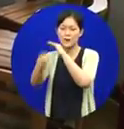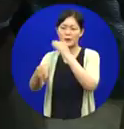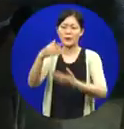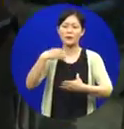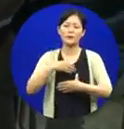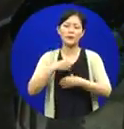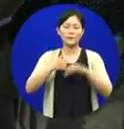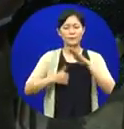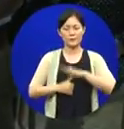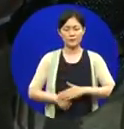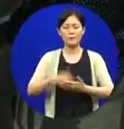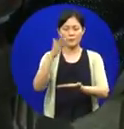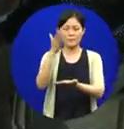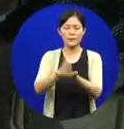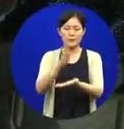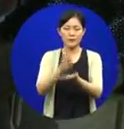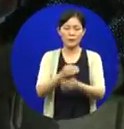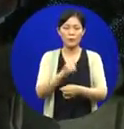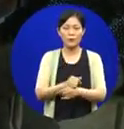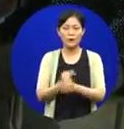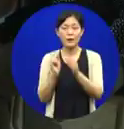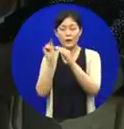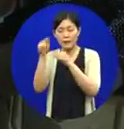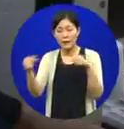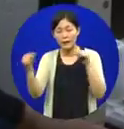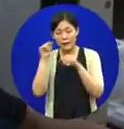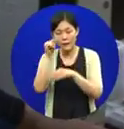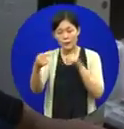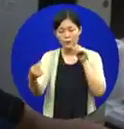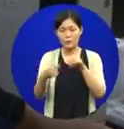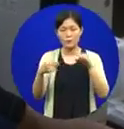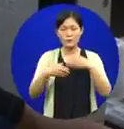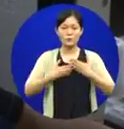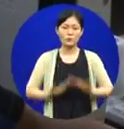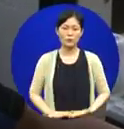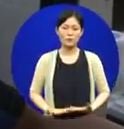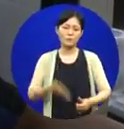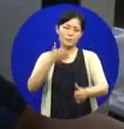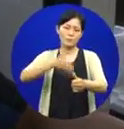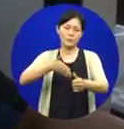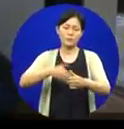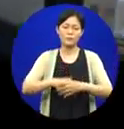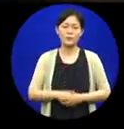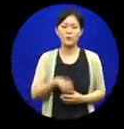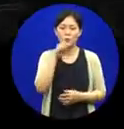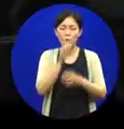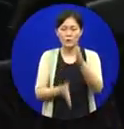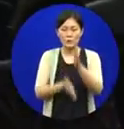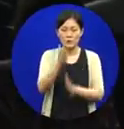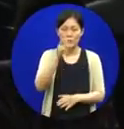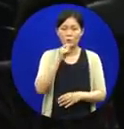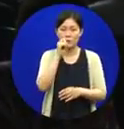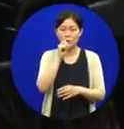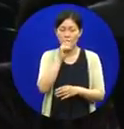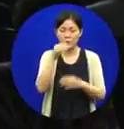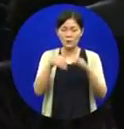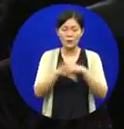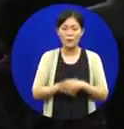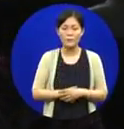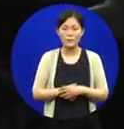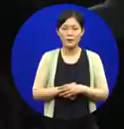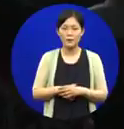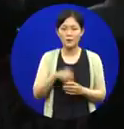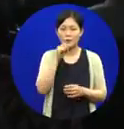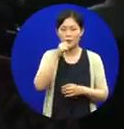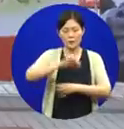야외 활동을 자제하시고 외출 시에는 가까운 무더위 쉼터를 찾아 휴식하시기 바랍니다. 용인시는 경기도